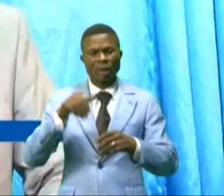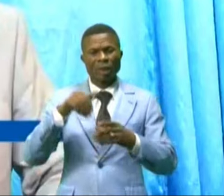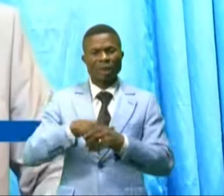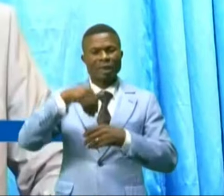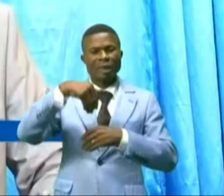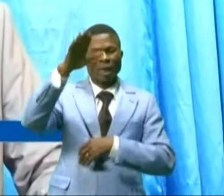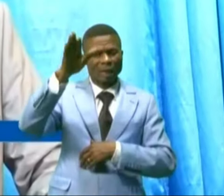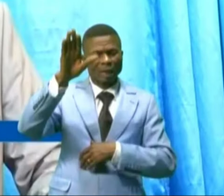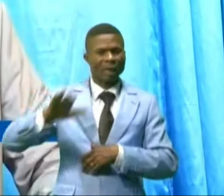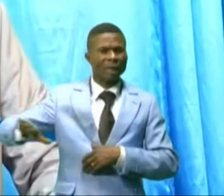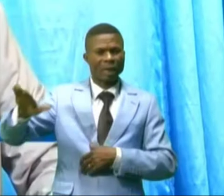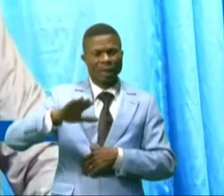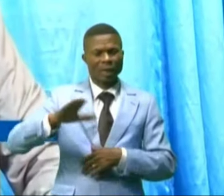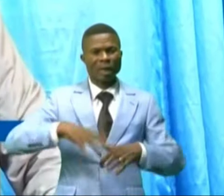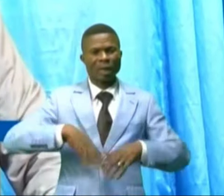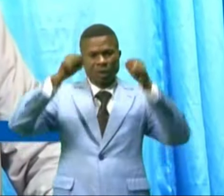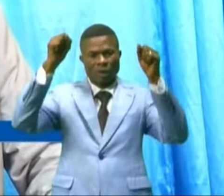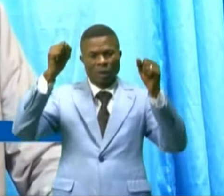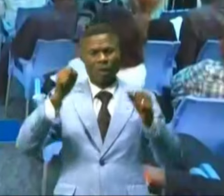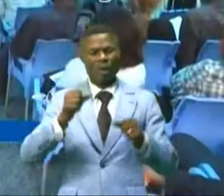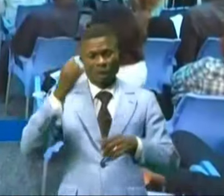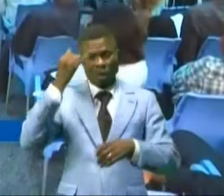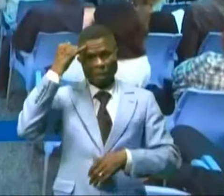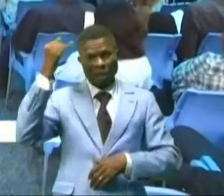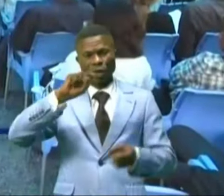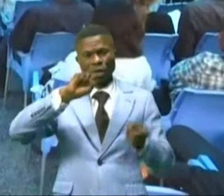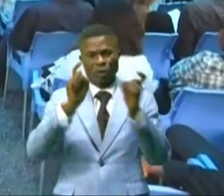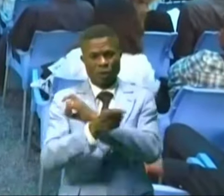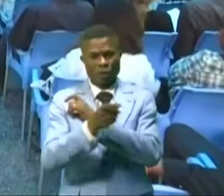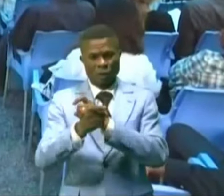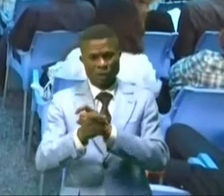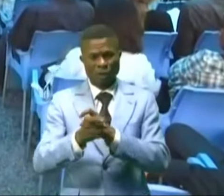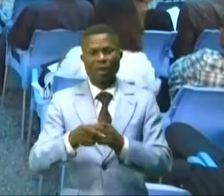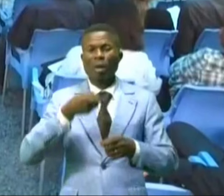d'où l'adoption du concept « changement de narratif ».